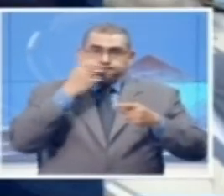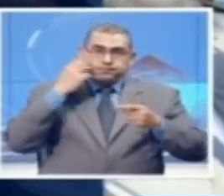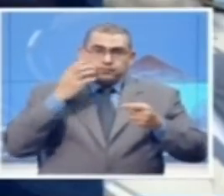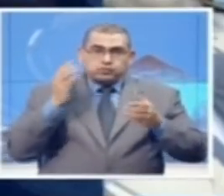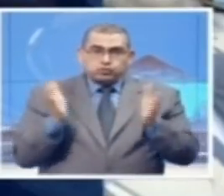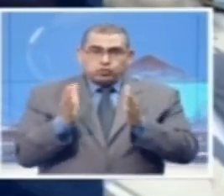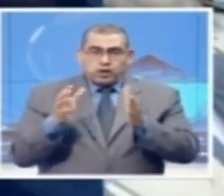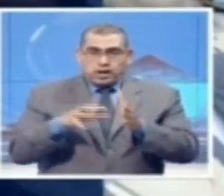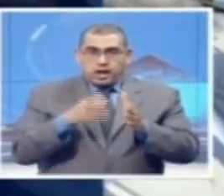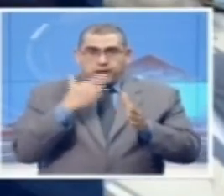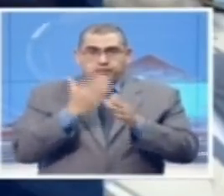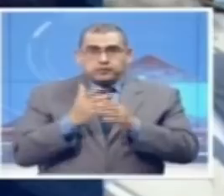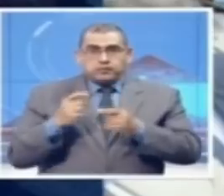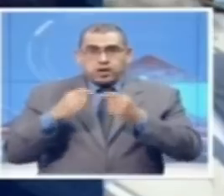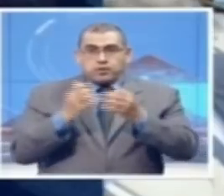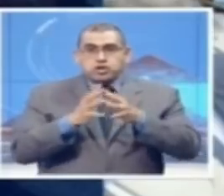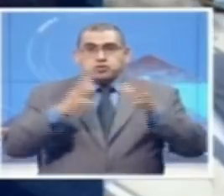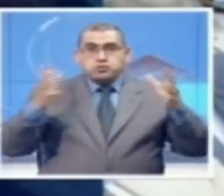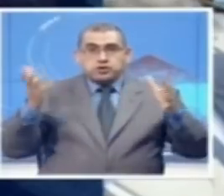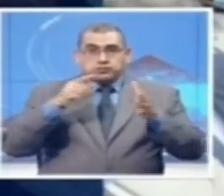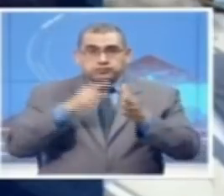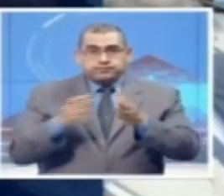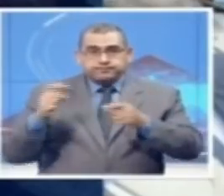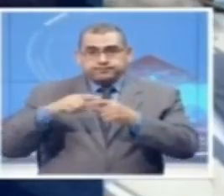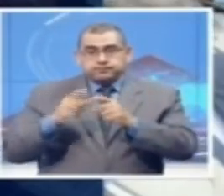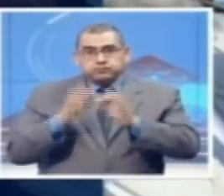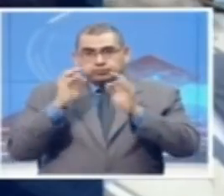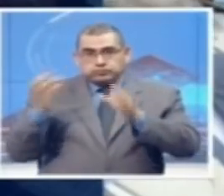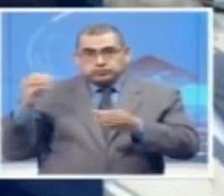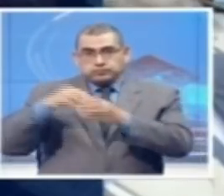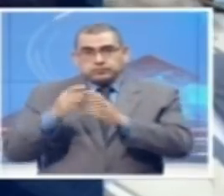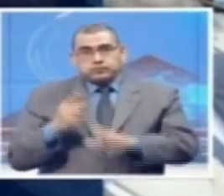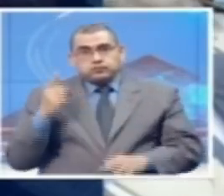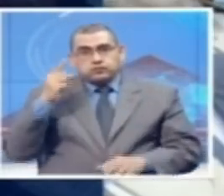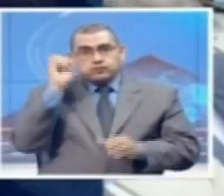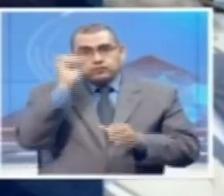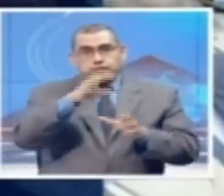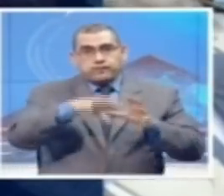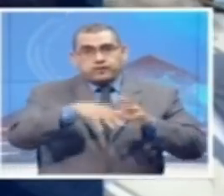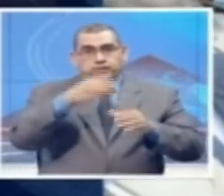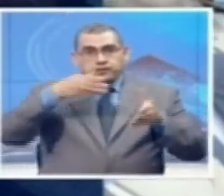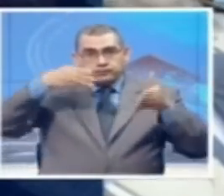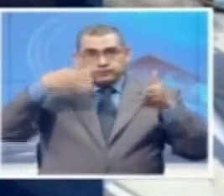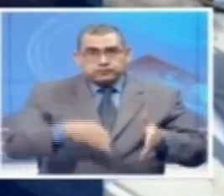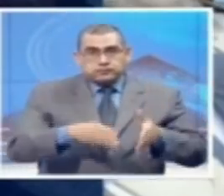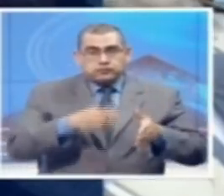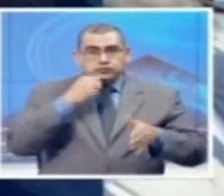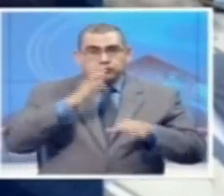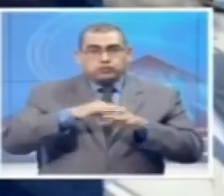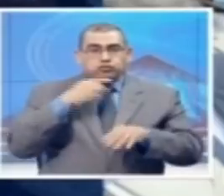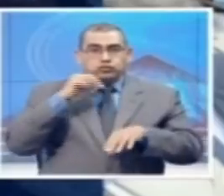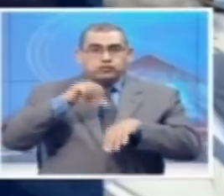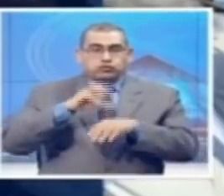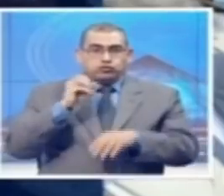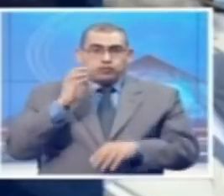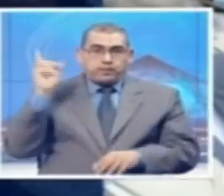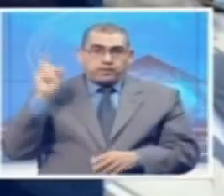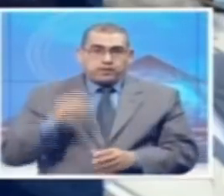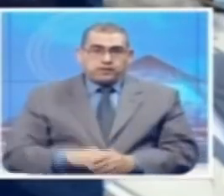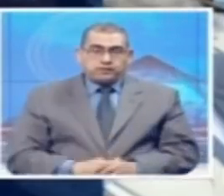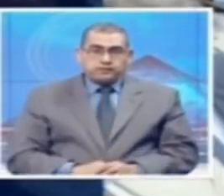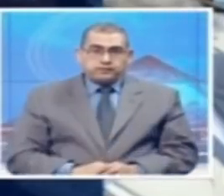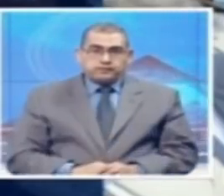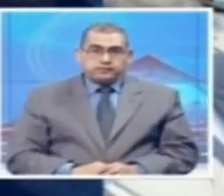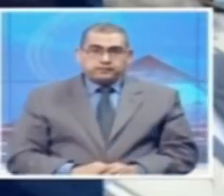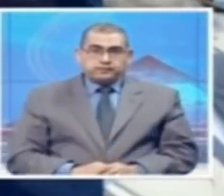صغيرة على أن تقوم سيارات كبيرة بالنقل المباشر من محطة المناولة إلى المدفن الصحي بشبرامنت.